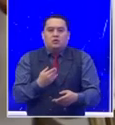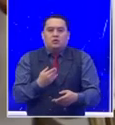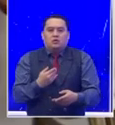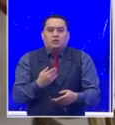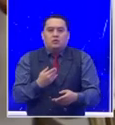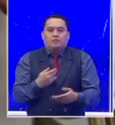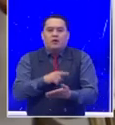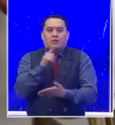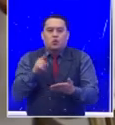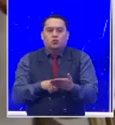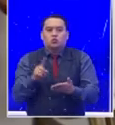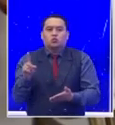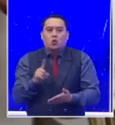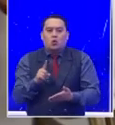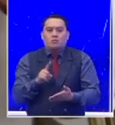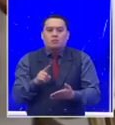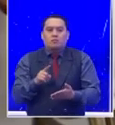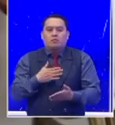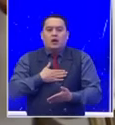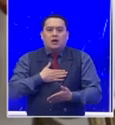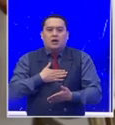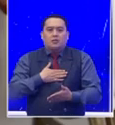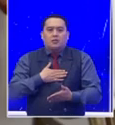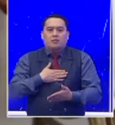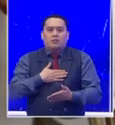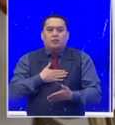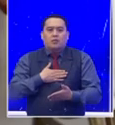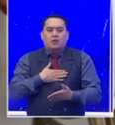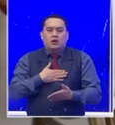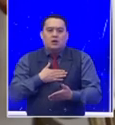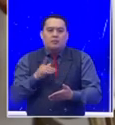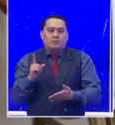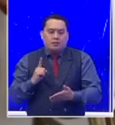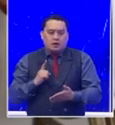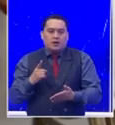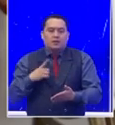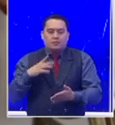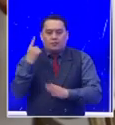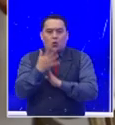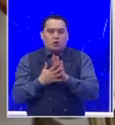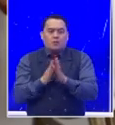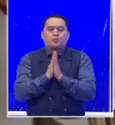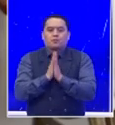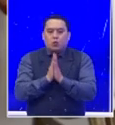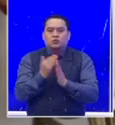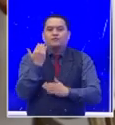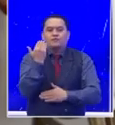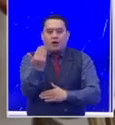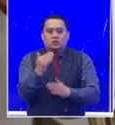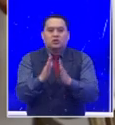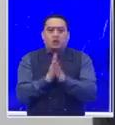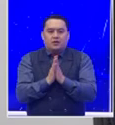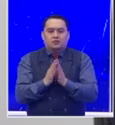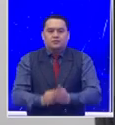вернусь к такому вопросу, что мы осознавали, где мы покупали. Поэтому мы вас просим,